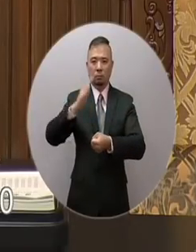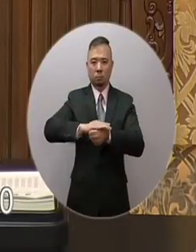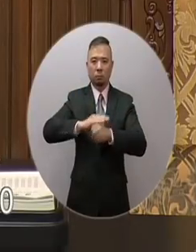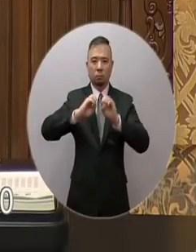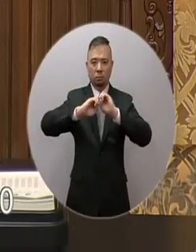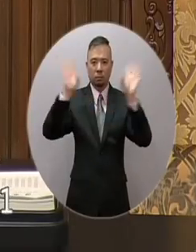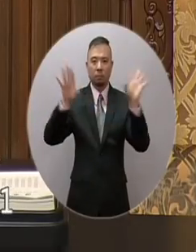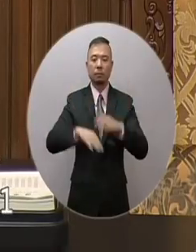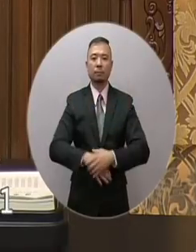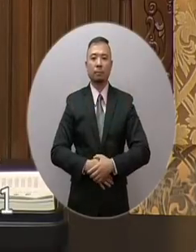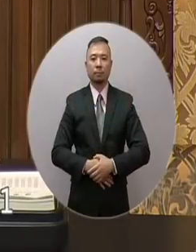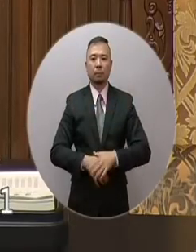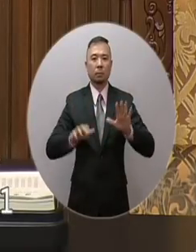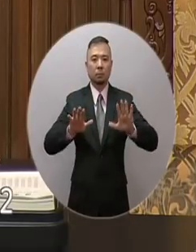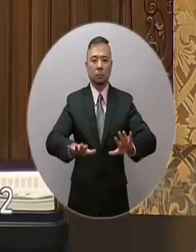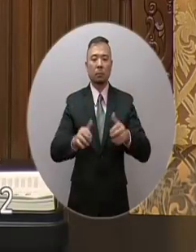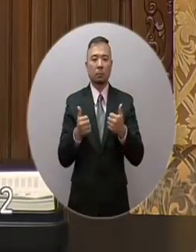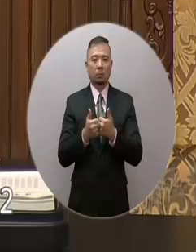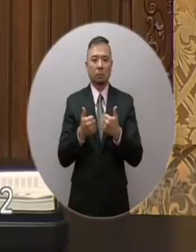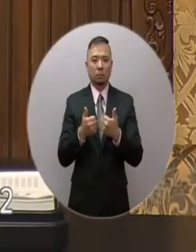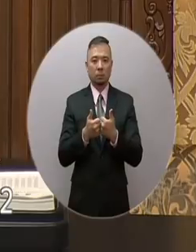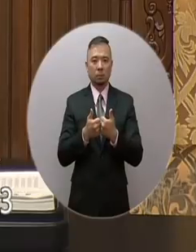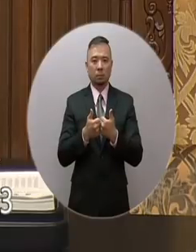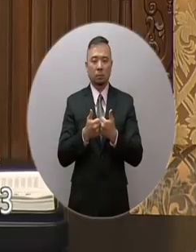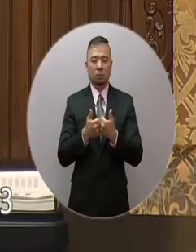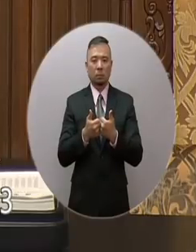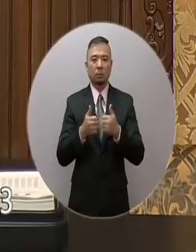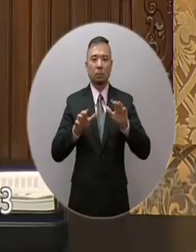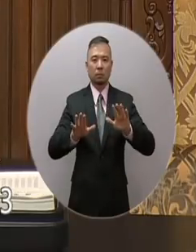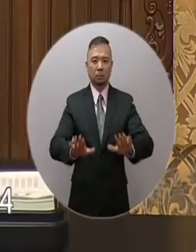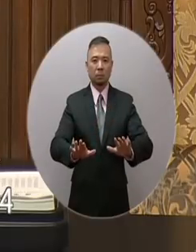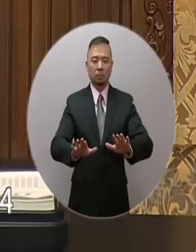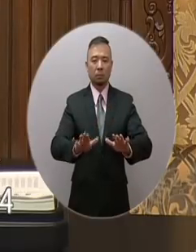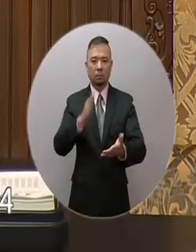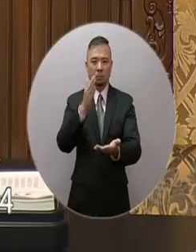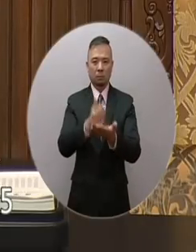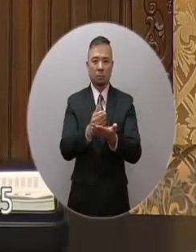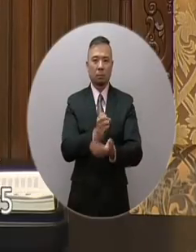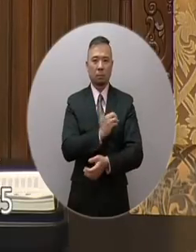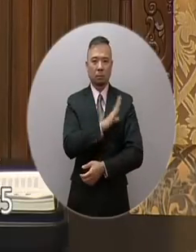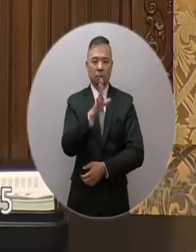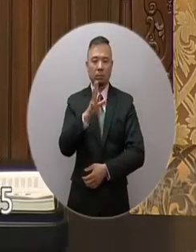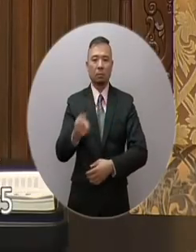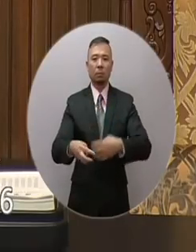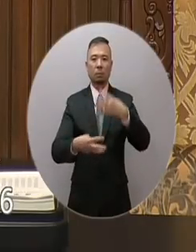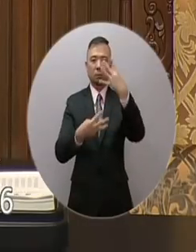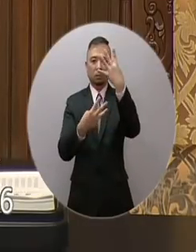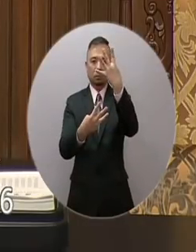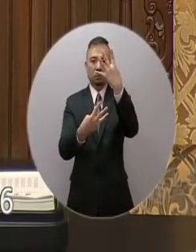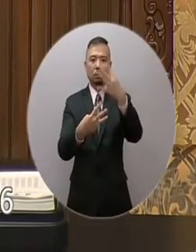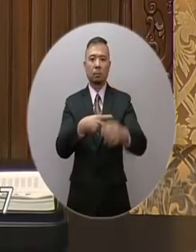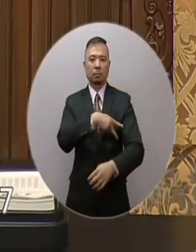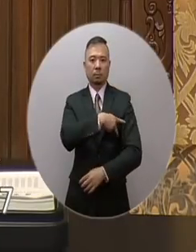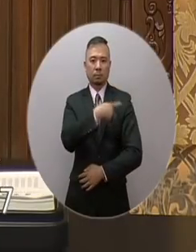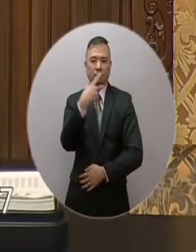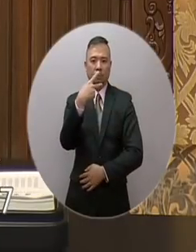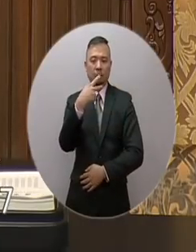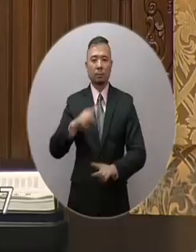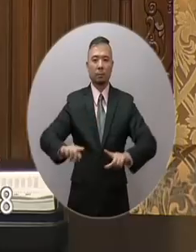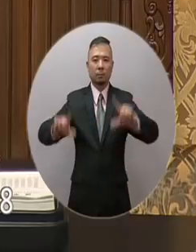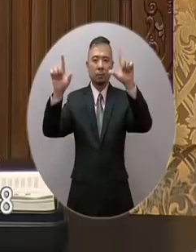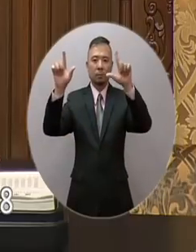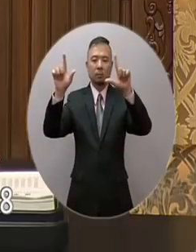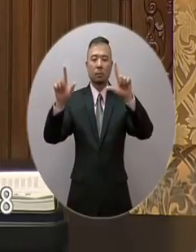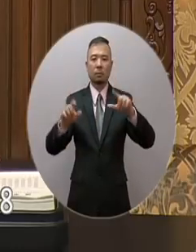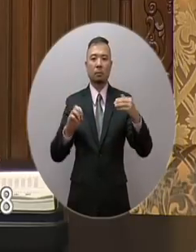恩会本日会议进行到此为止。4月3日星期二上午